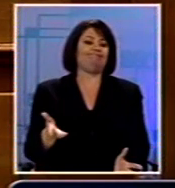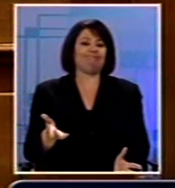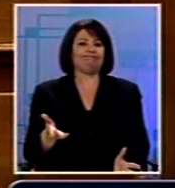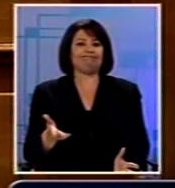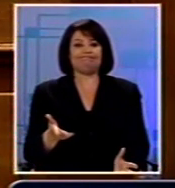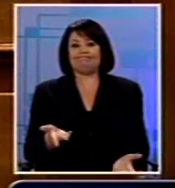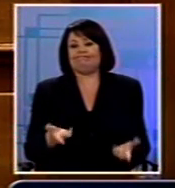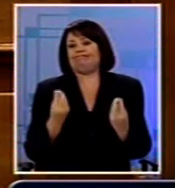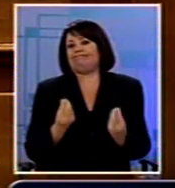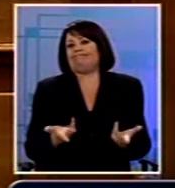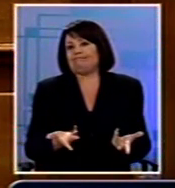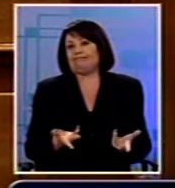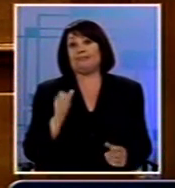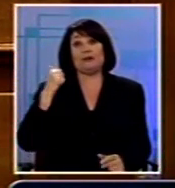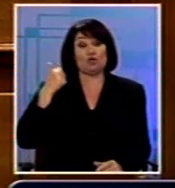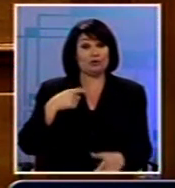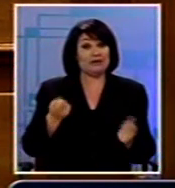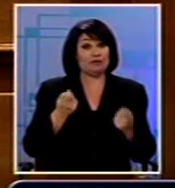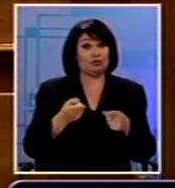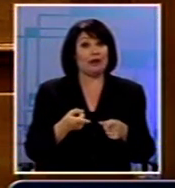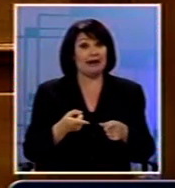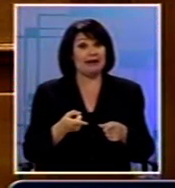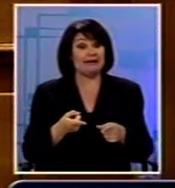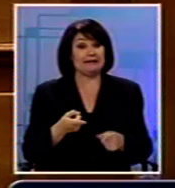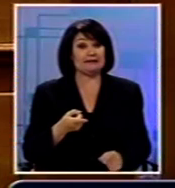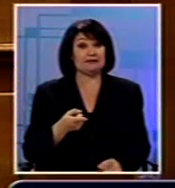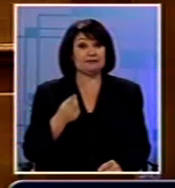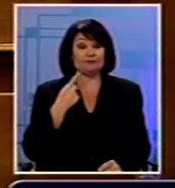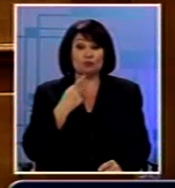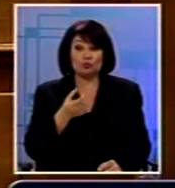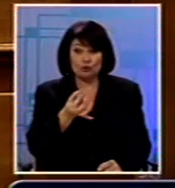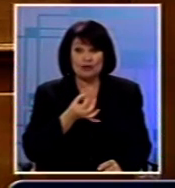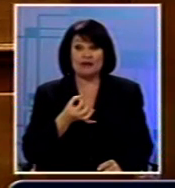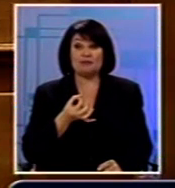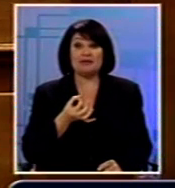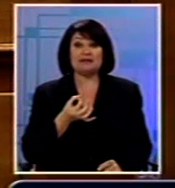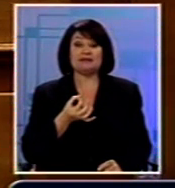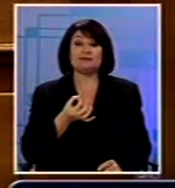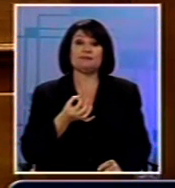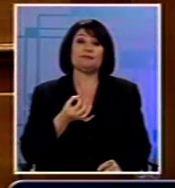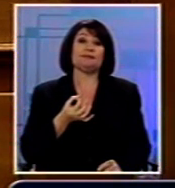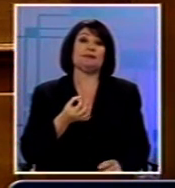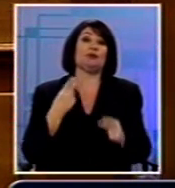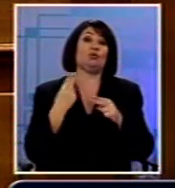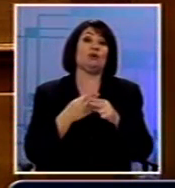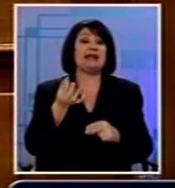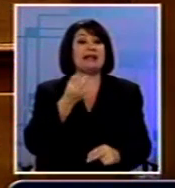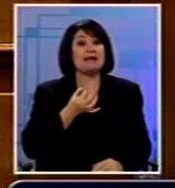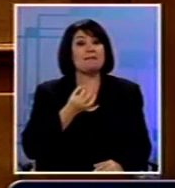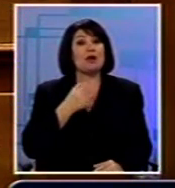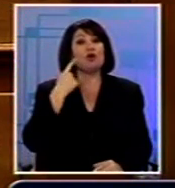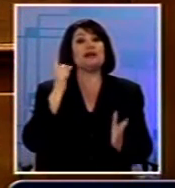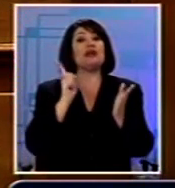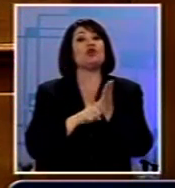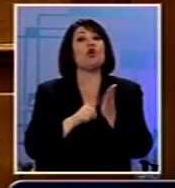όμως αυτό που κάνατε προχθές, που κορυφαίο δικό σας τέλεχος υπονόησε ότι περάσαμε